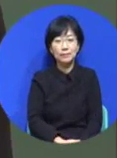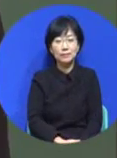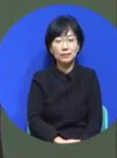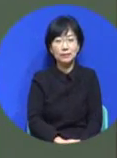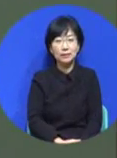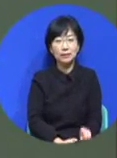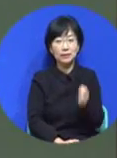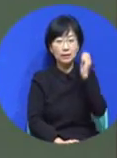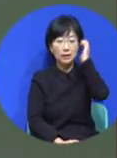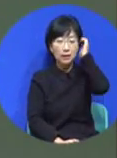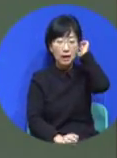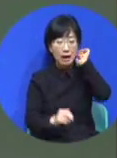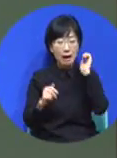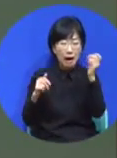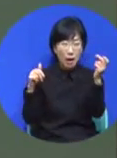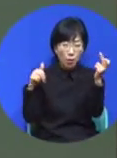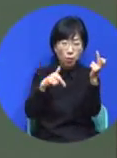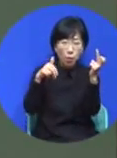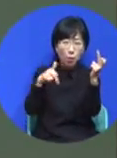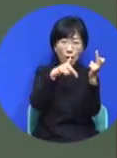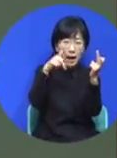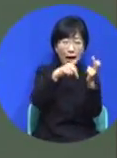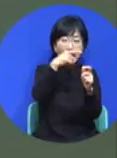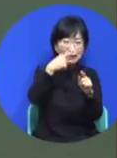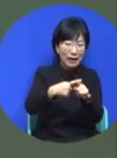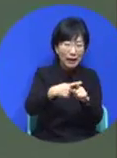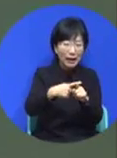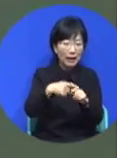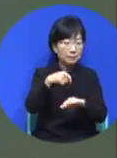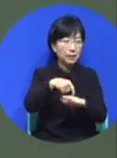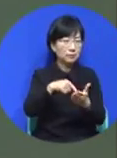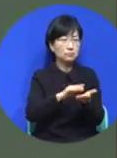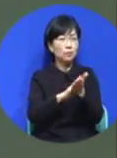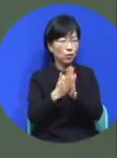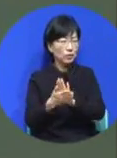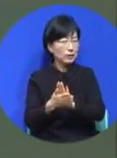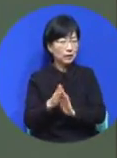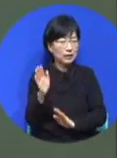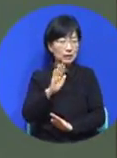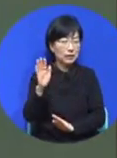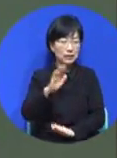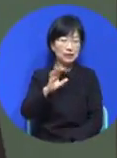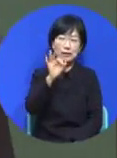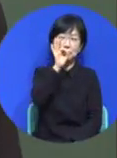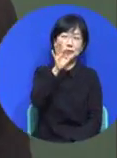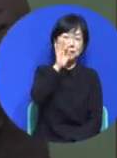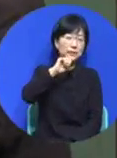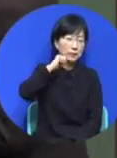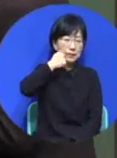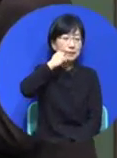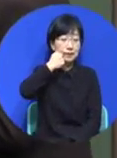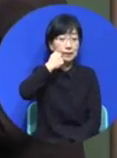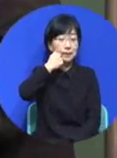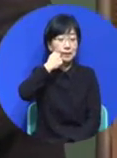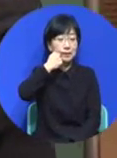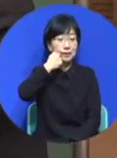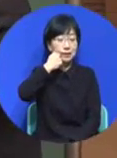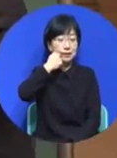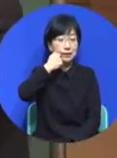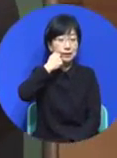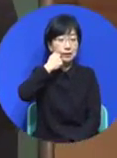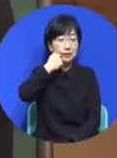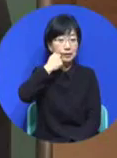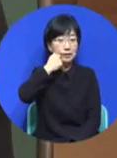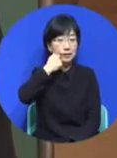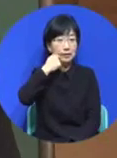작심 3일이라고 가다 마음 바뀌고 이게 얼마든지 안 할 이유가 있었다는 거예요. Why? Because in 3 days, people could change their minds, right? He was thinking of all